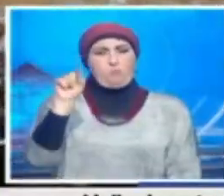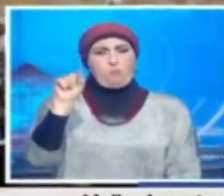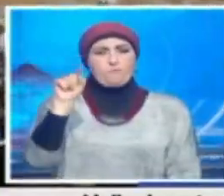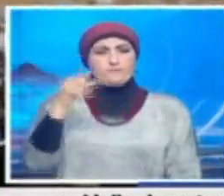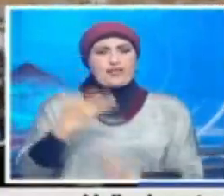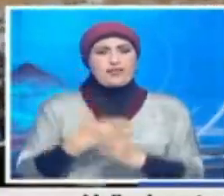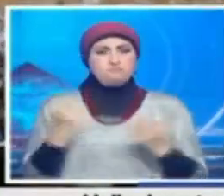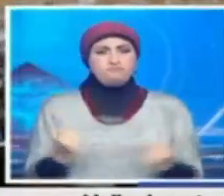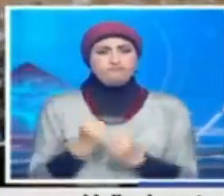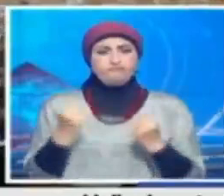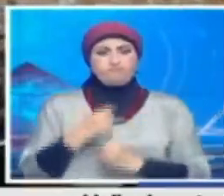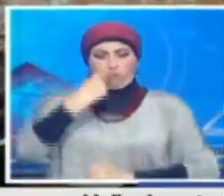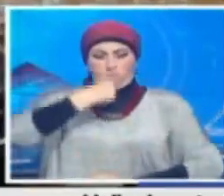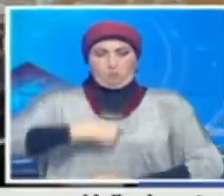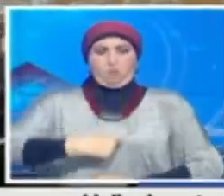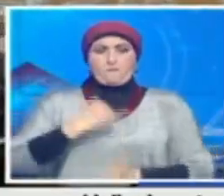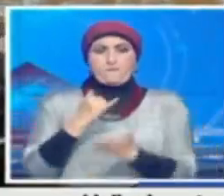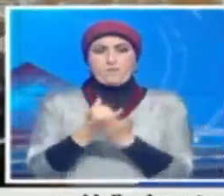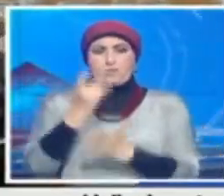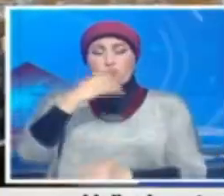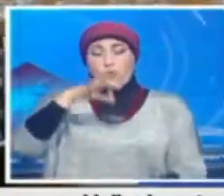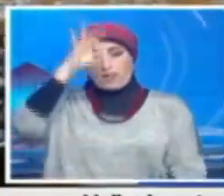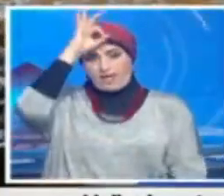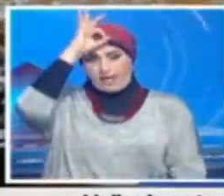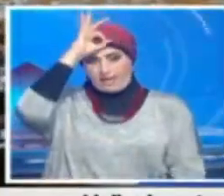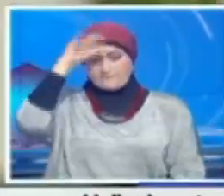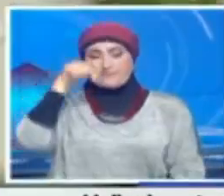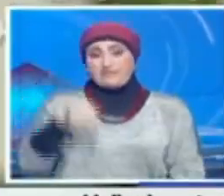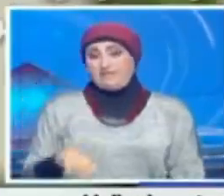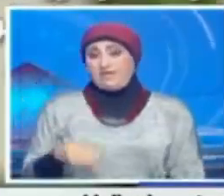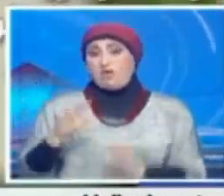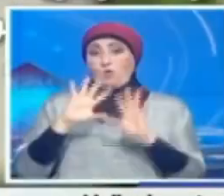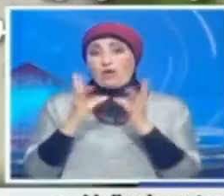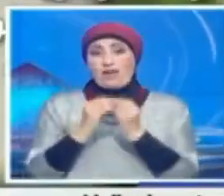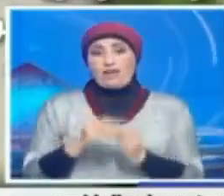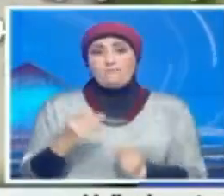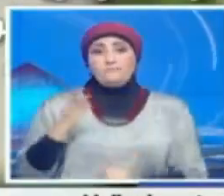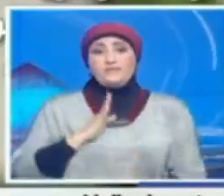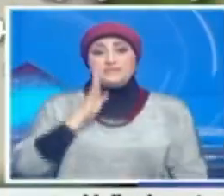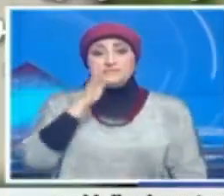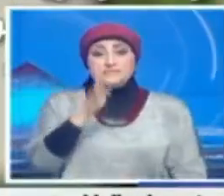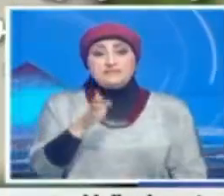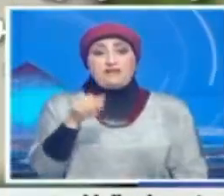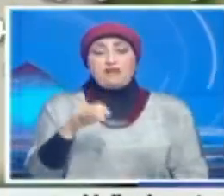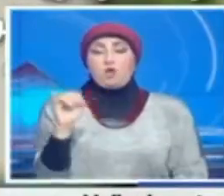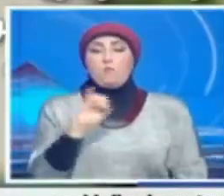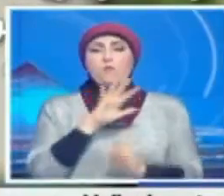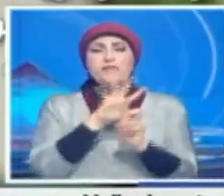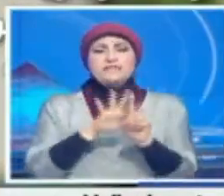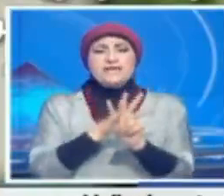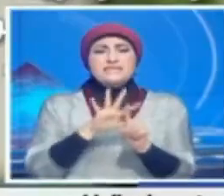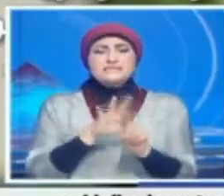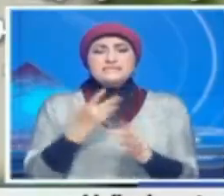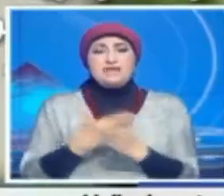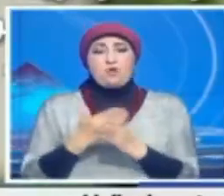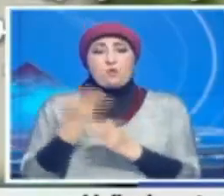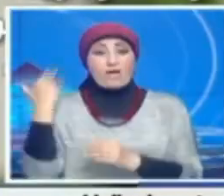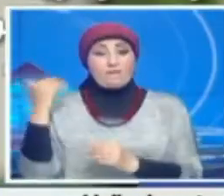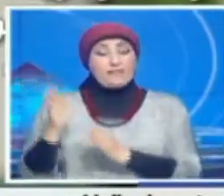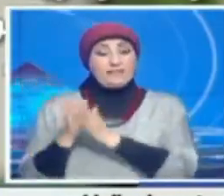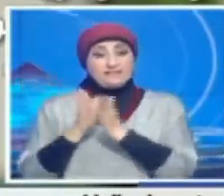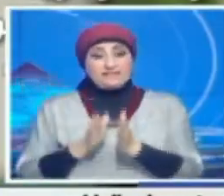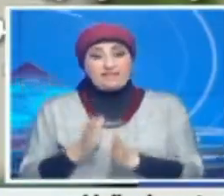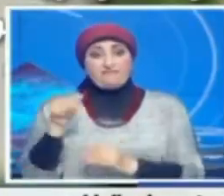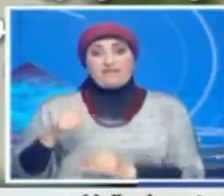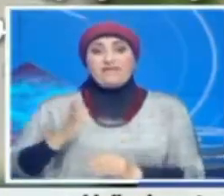إعداد الكوادر الأمنية محليا وإقليميا ودوليا. الزيارة دي بيكون لها تأثير، دي طبعا ثاني مرة، الدفعة الأولى السنة اللي فاتت احنا جينا